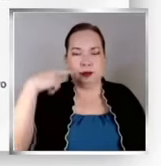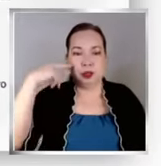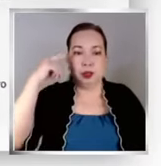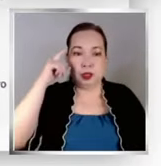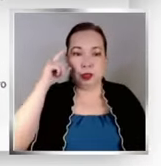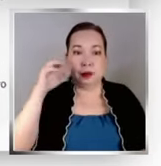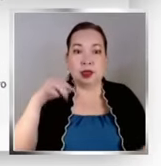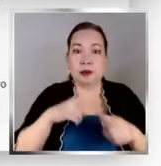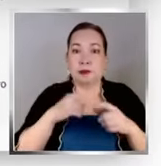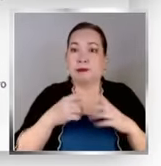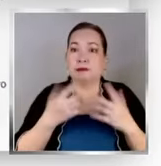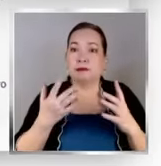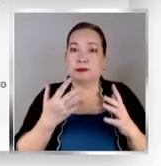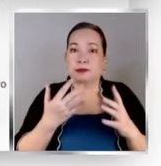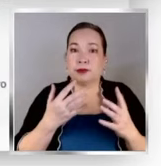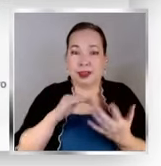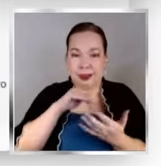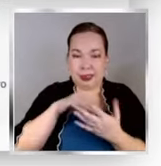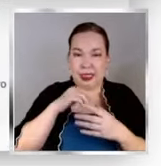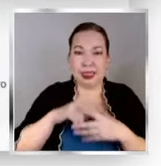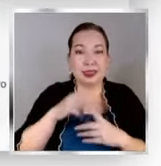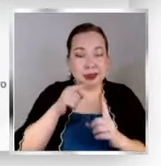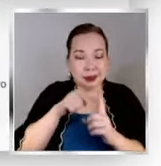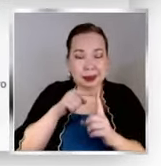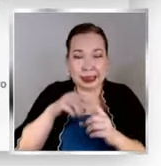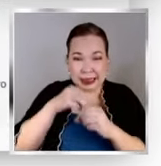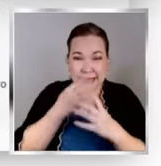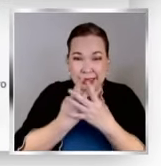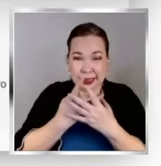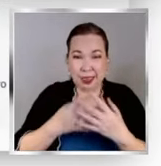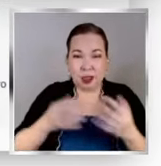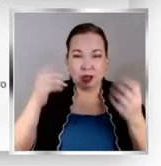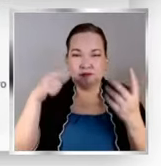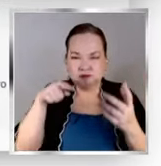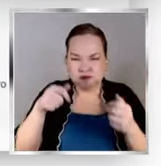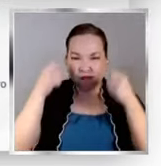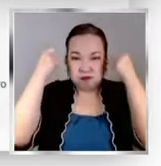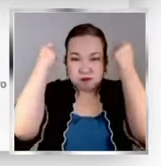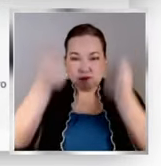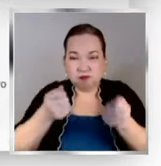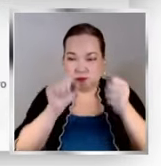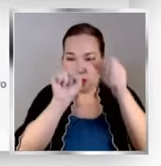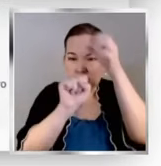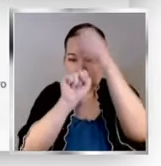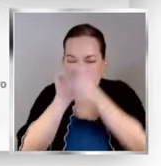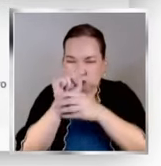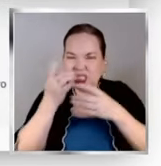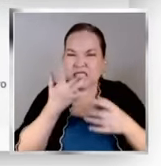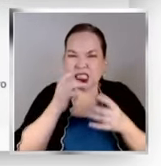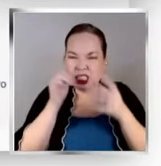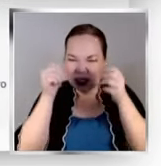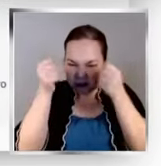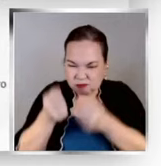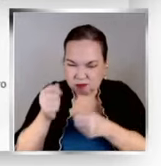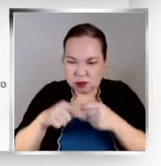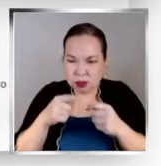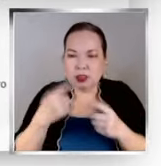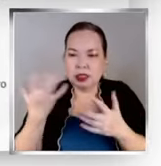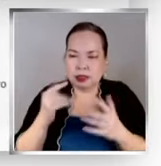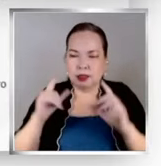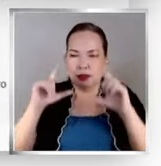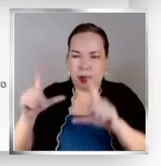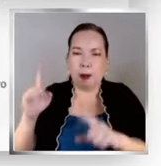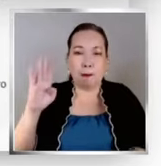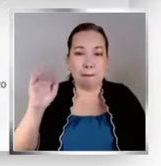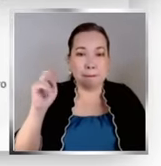sa pamamagitan ng pagsaklob ng plastic sa ulo, pinakakasuhan ulit ng murder by inducement sina Bantag at Zulueta, gayon din